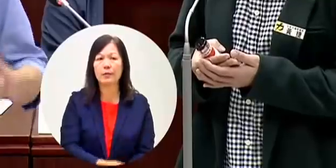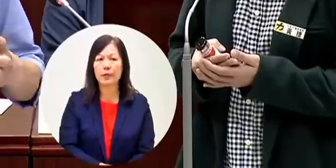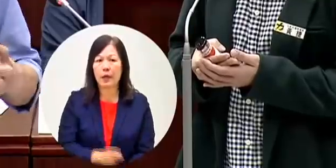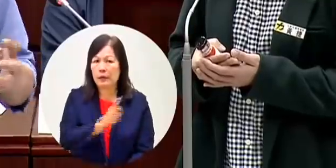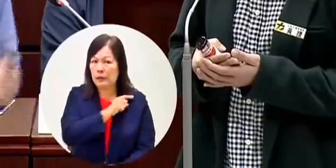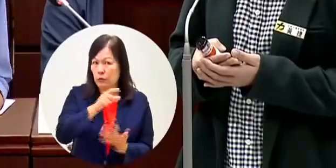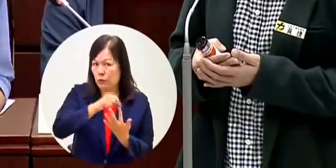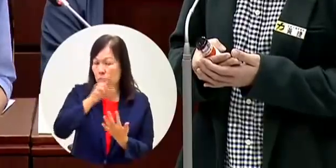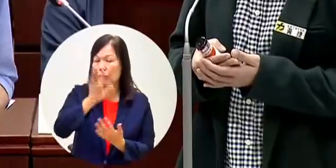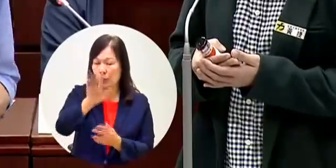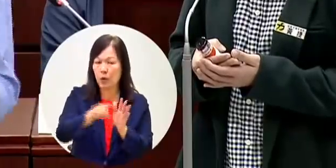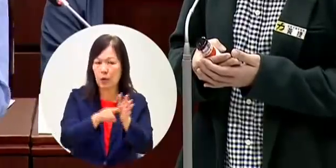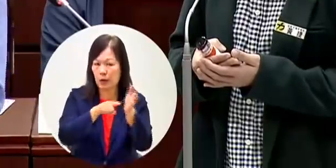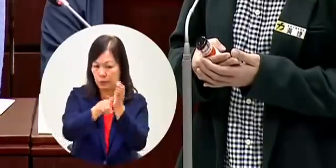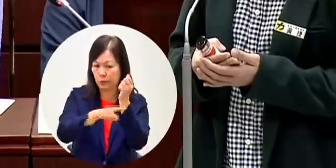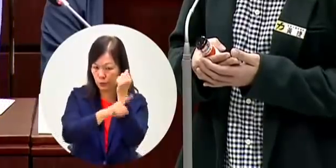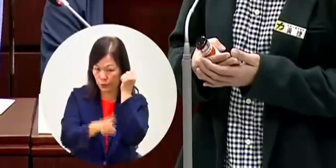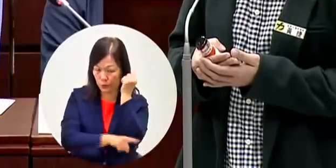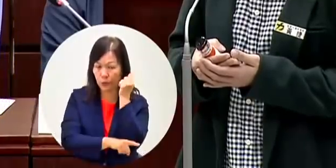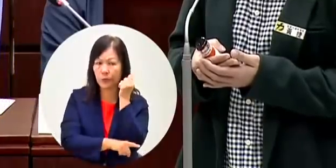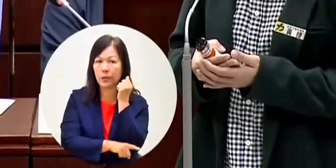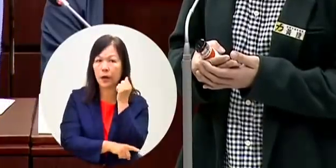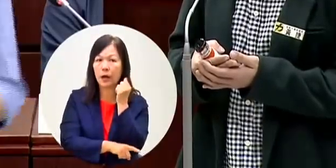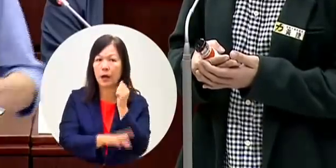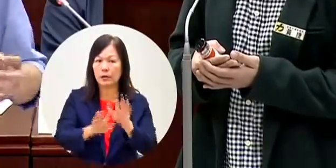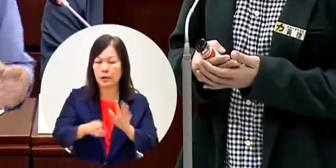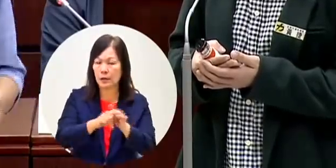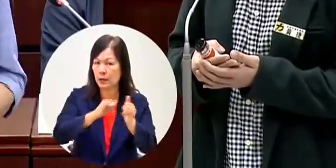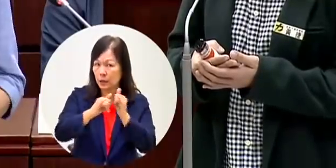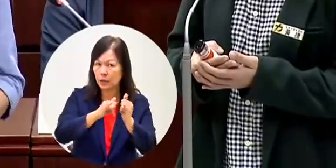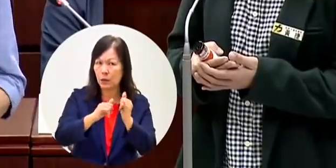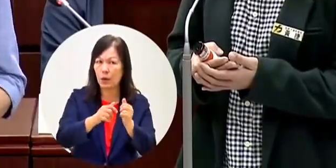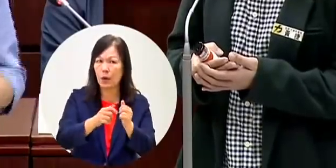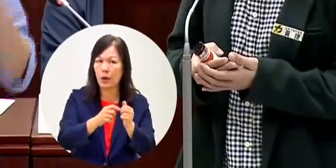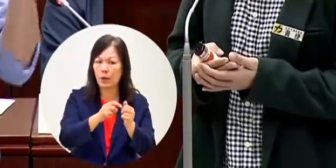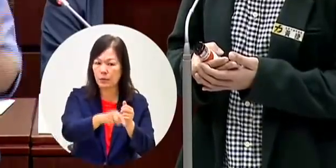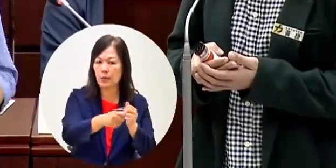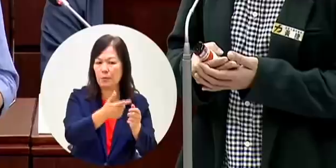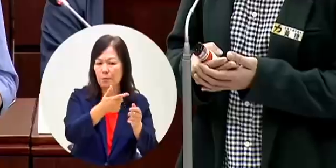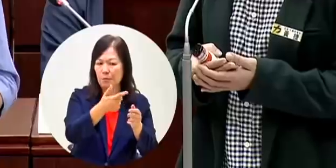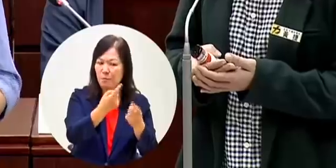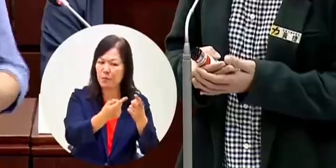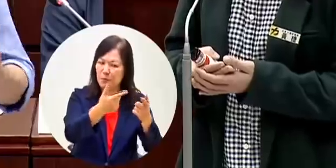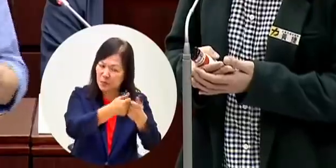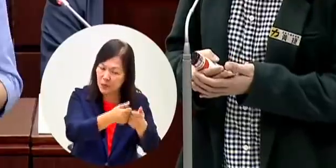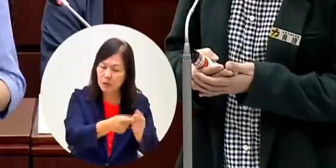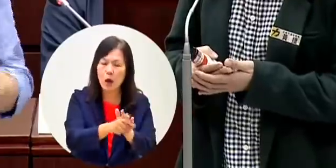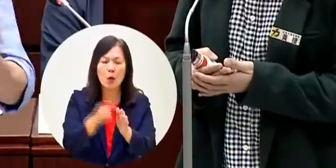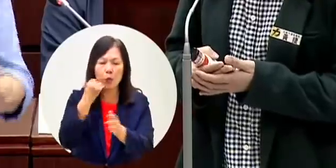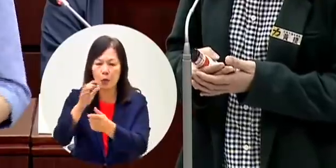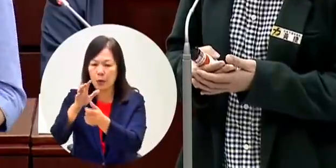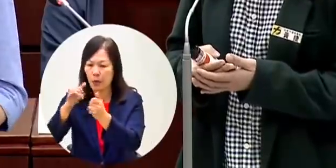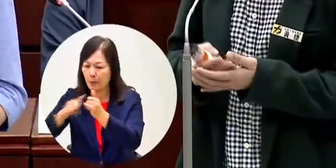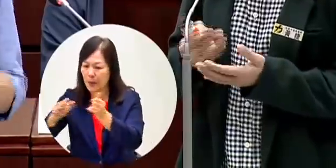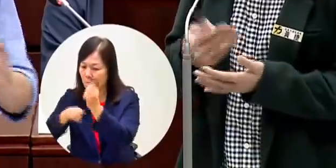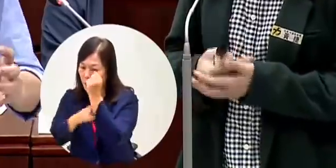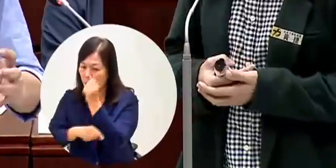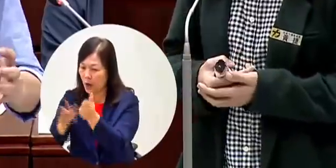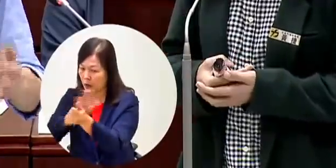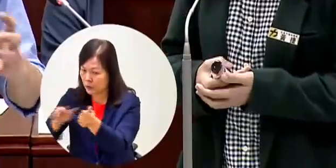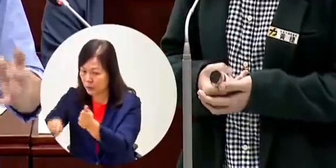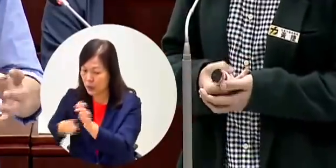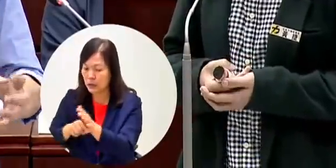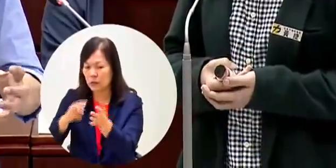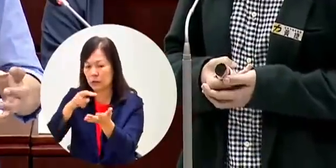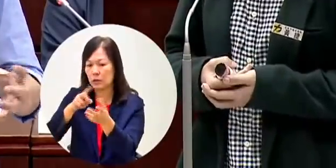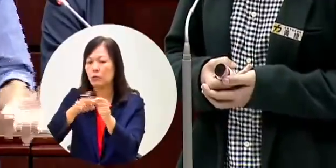前台湾的社会来讲是比较适当的。如果要去碰触民法，这是立法院的事情，但你要我表达，我还是表述民法